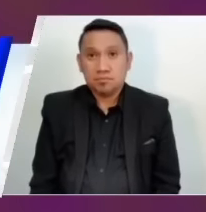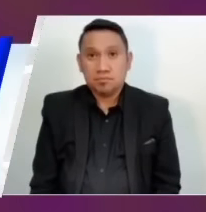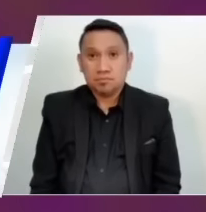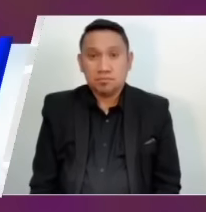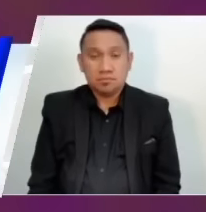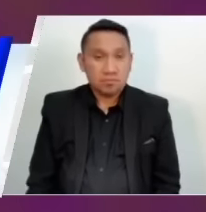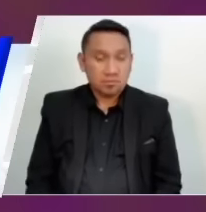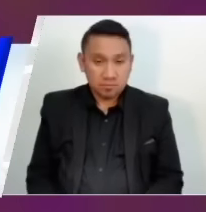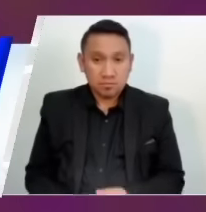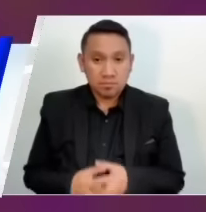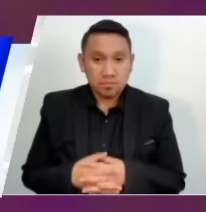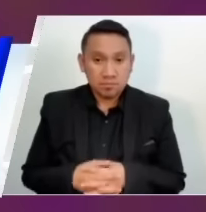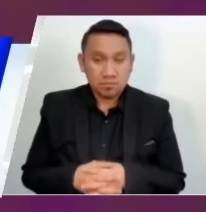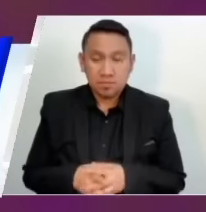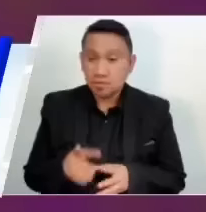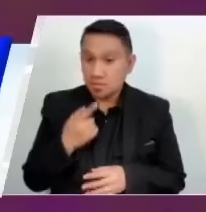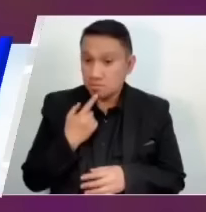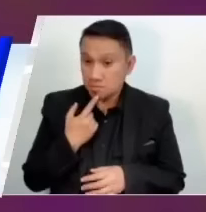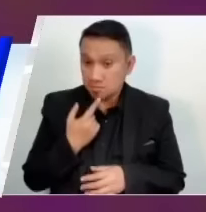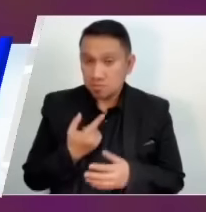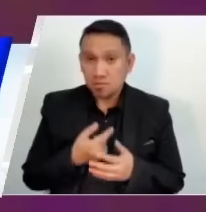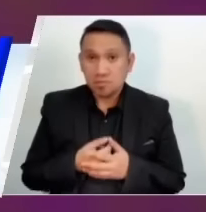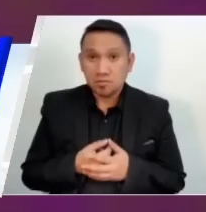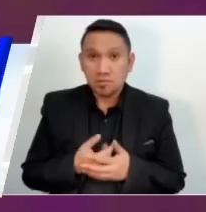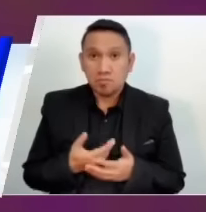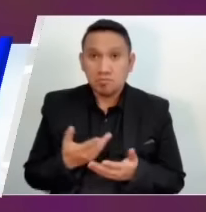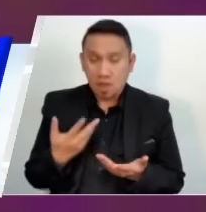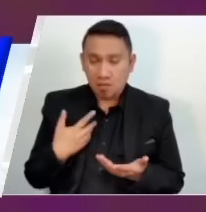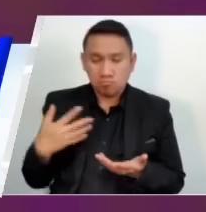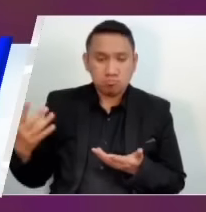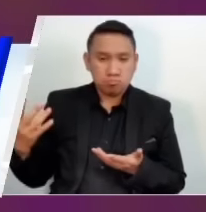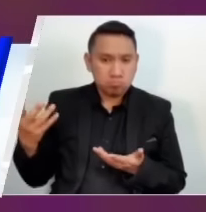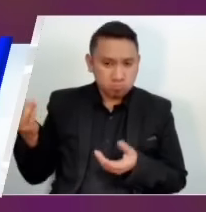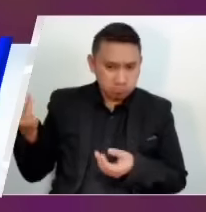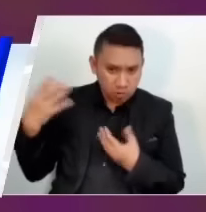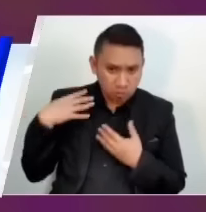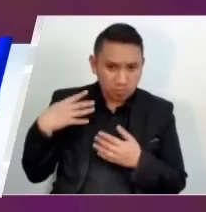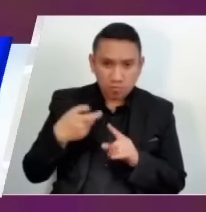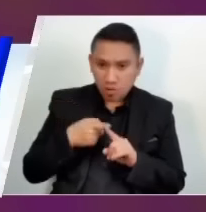matter of fact, from good sources, ay